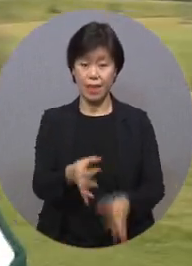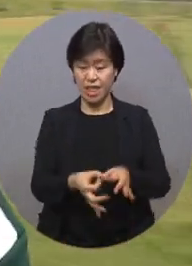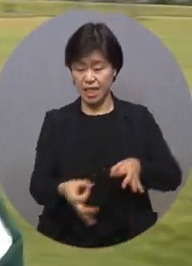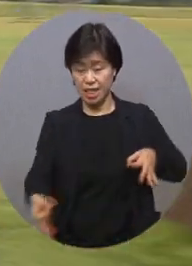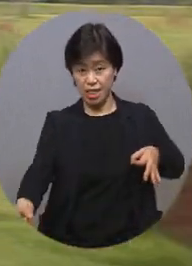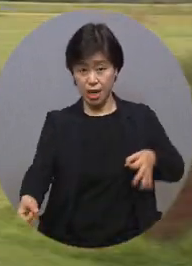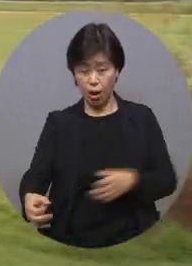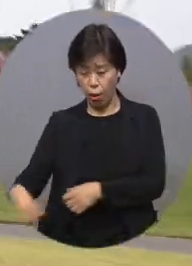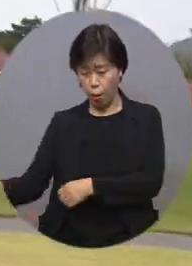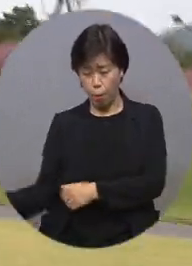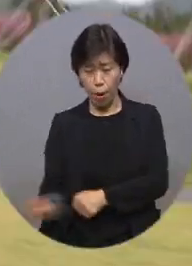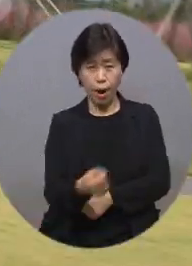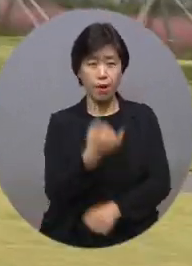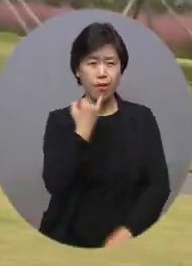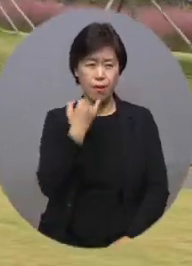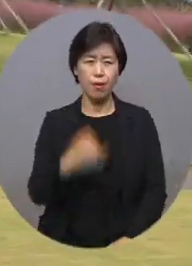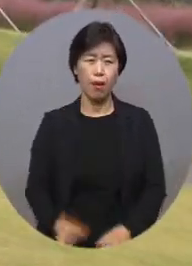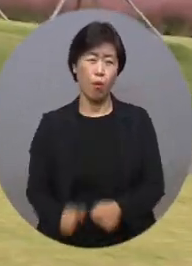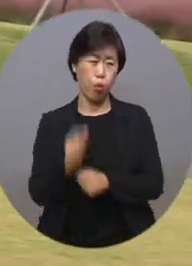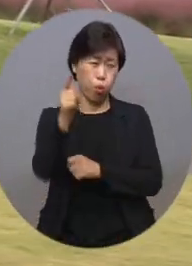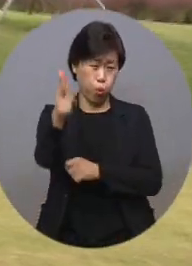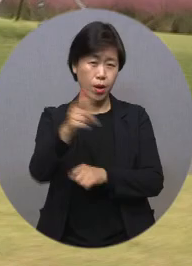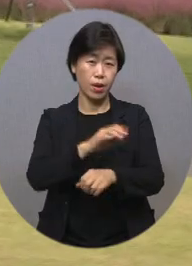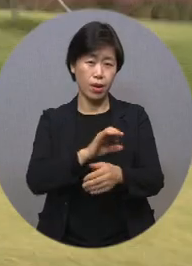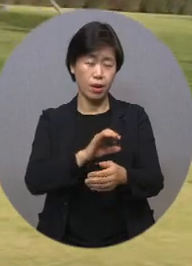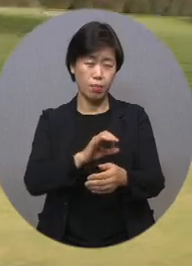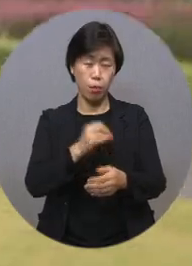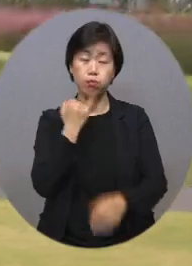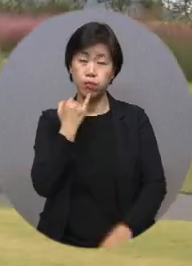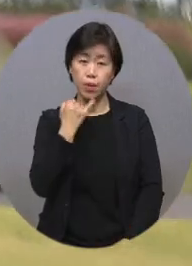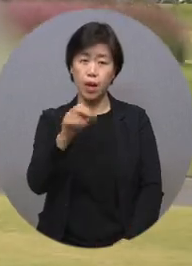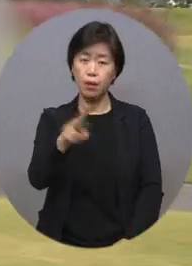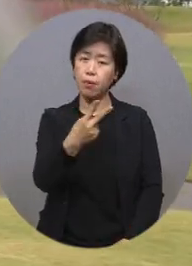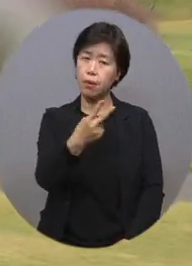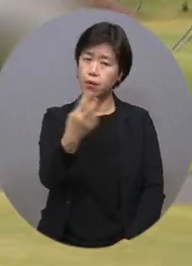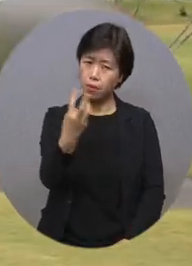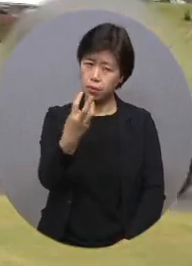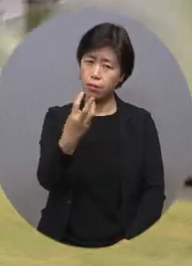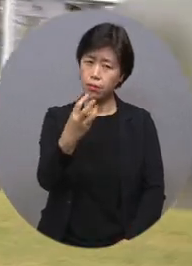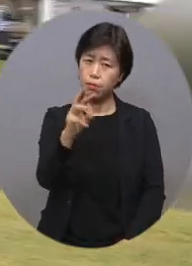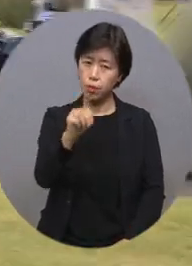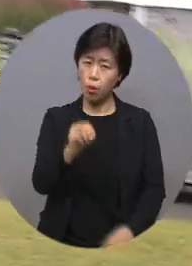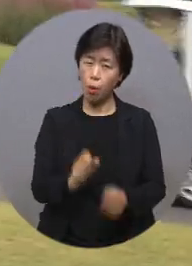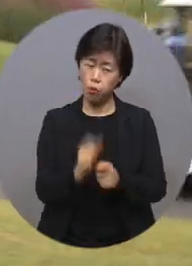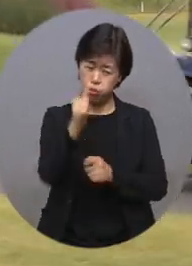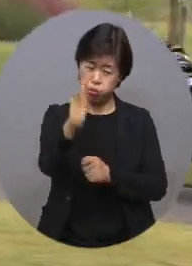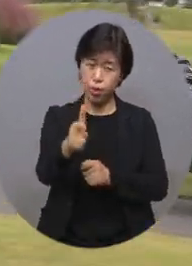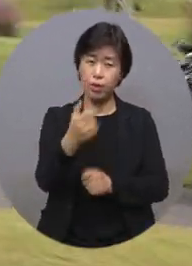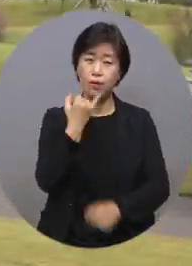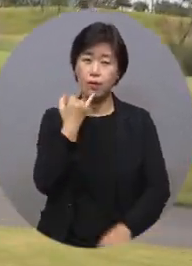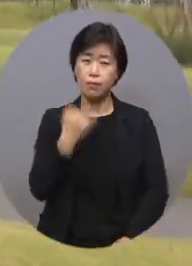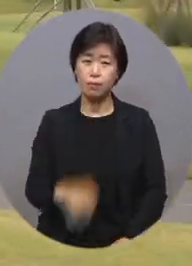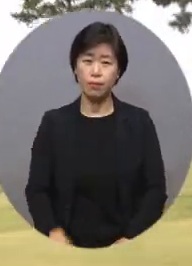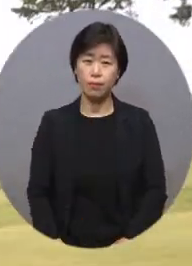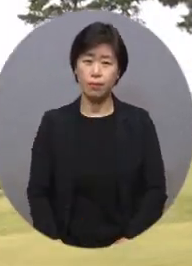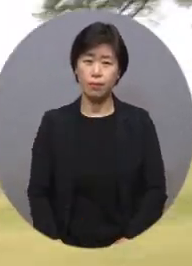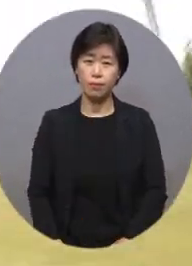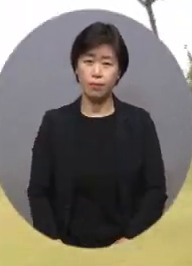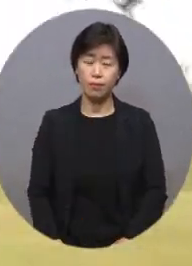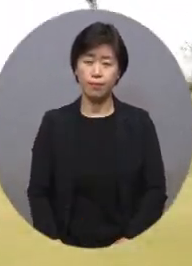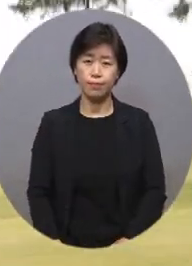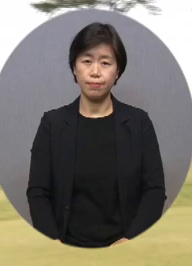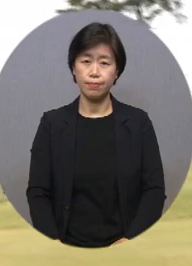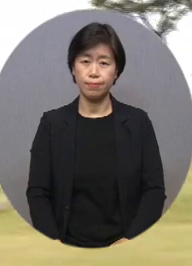벙커까지 한 230m 돼요. 200. 230m 쳐도 괜찮아요. 230m의 맞바람? 예. 네.